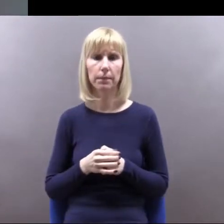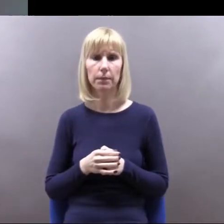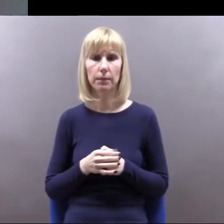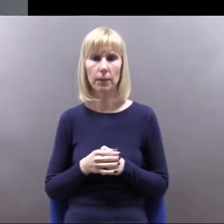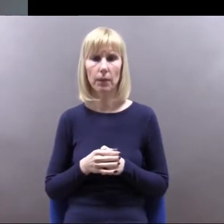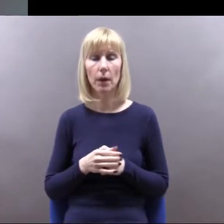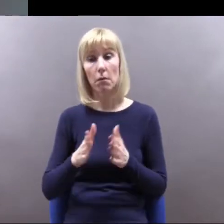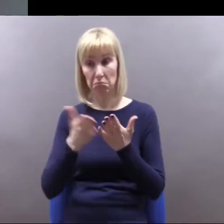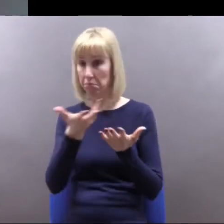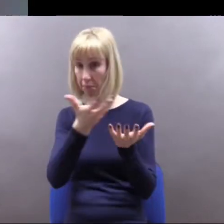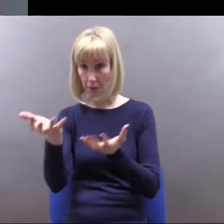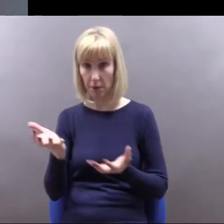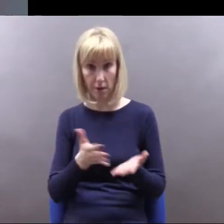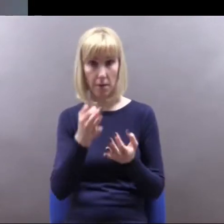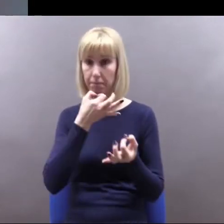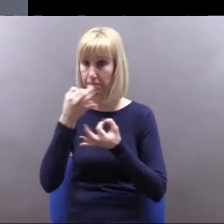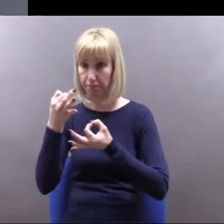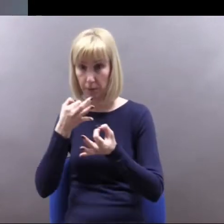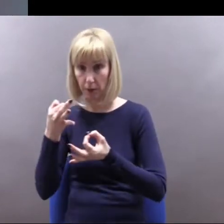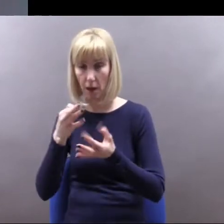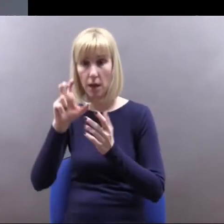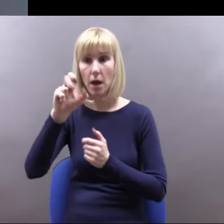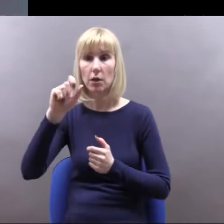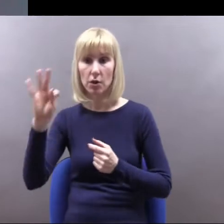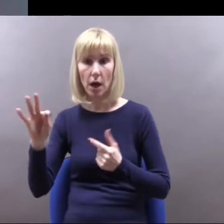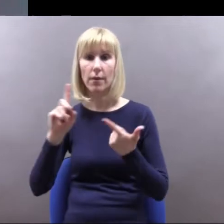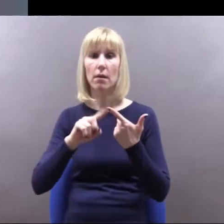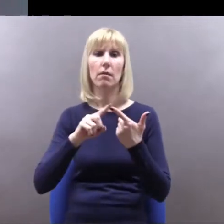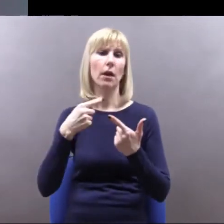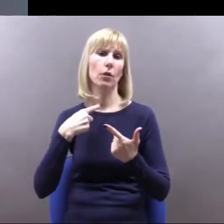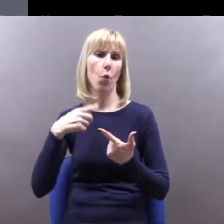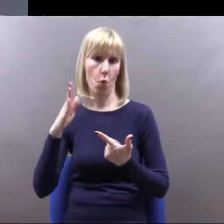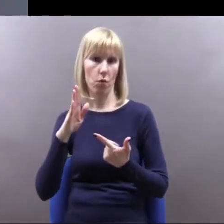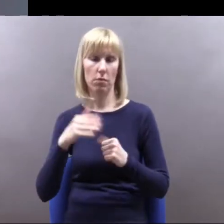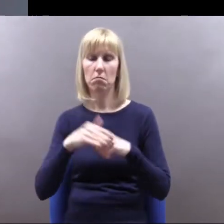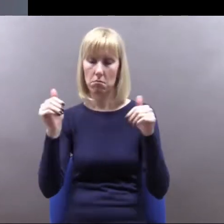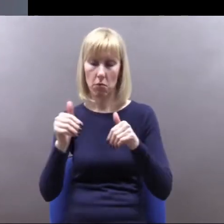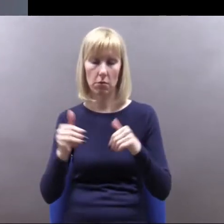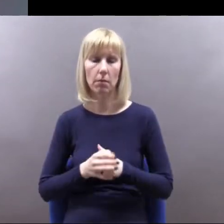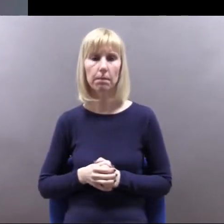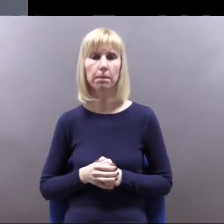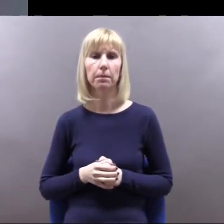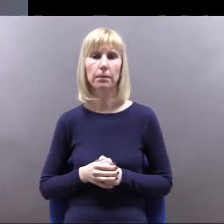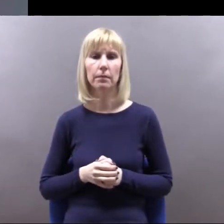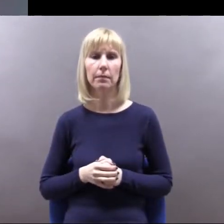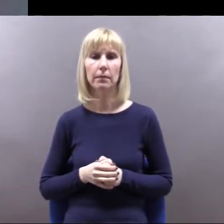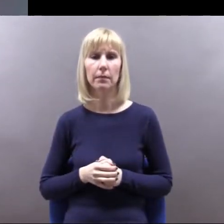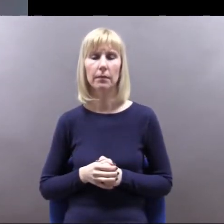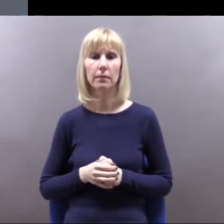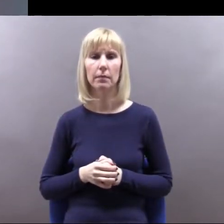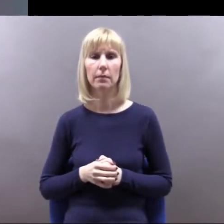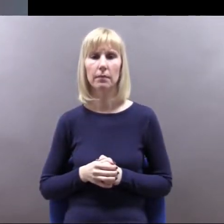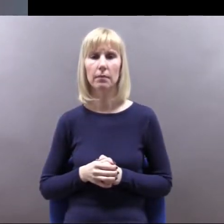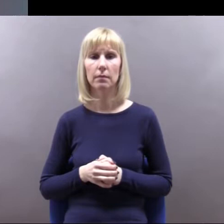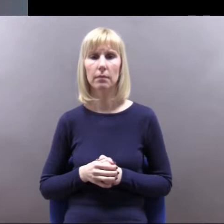zachęcamy Państwa do tego, aby zadawać pytania na czacie lub też głosowo, ale ze względu na to, że